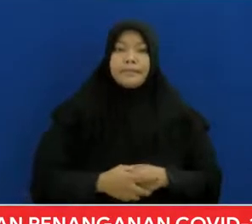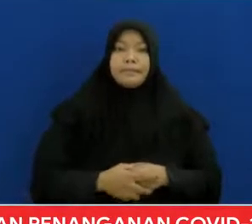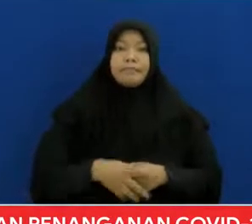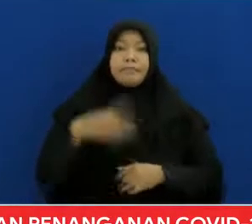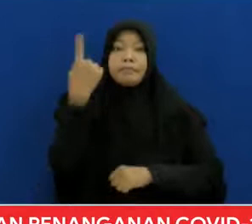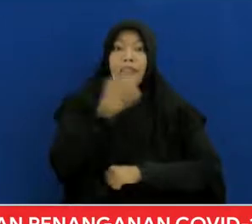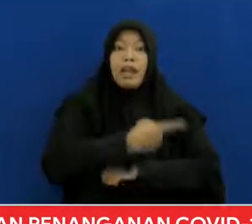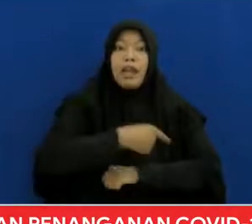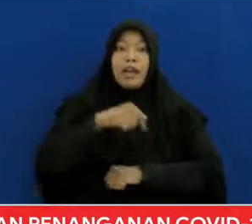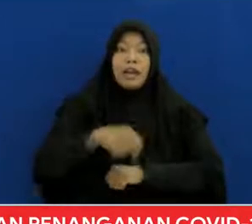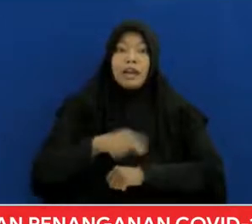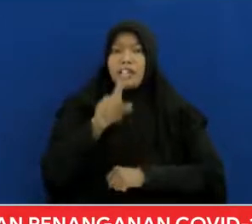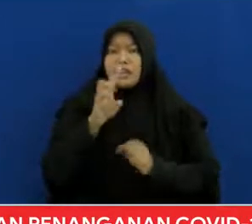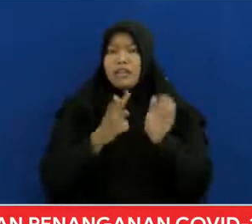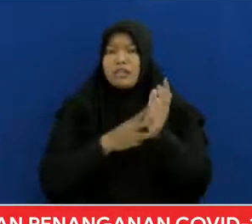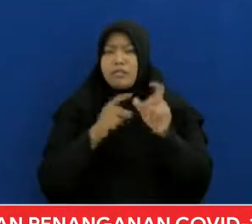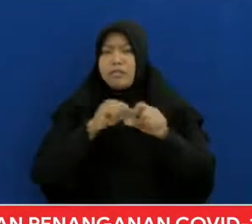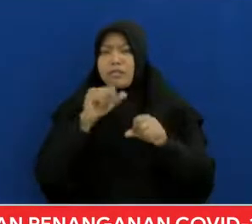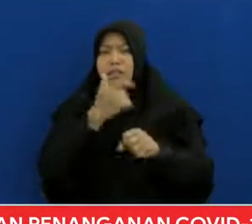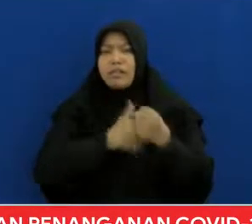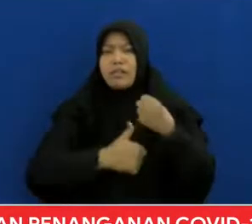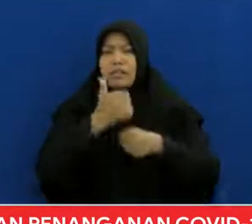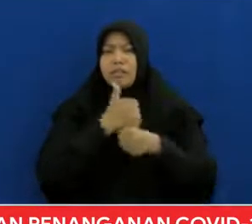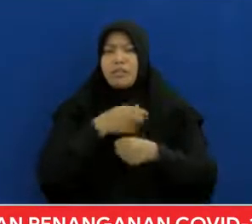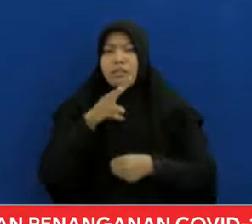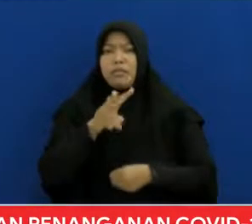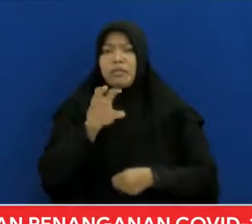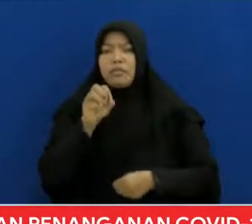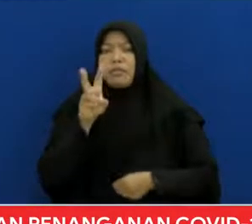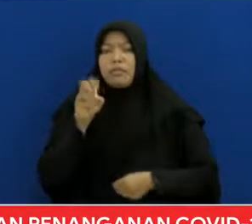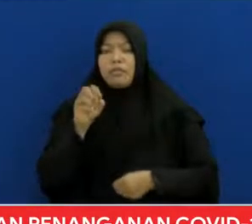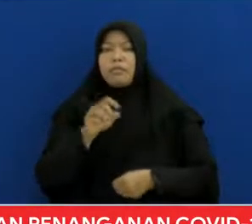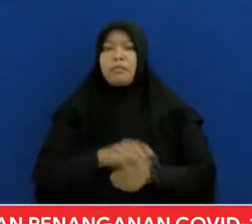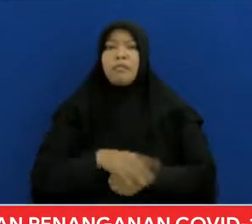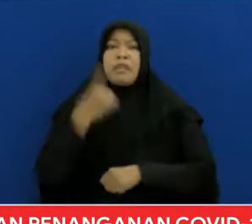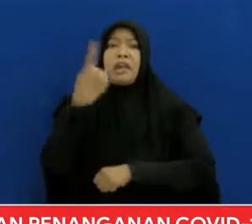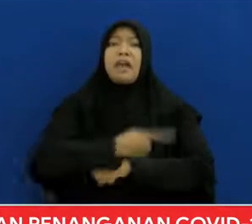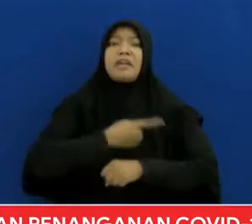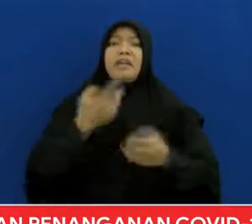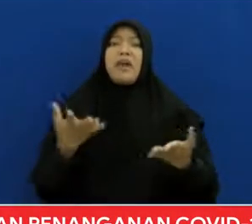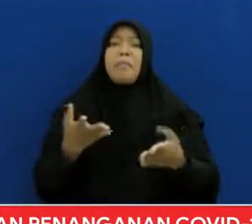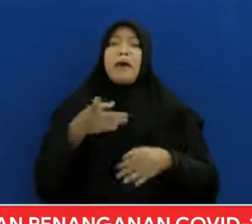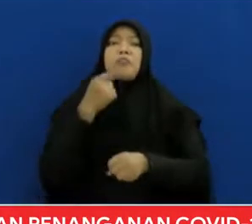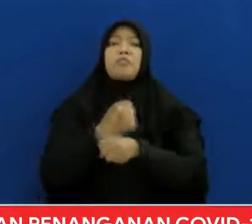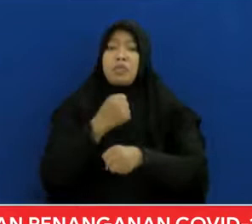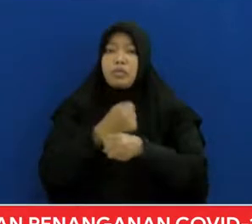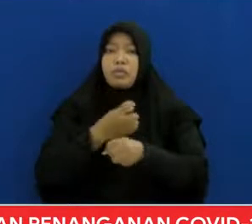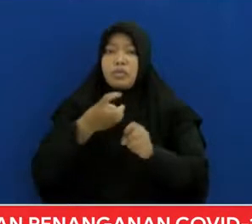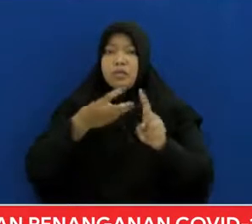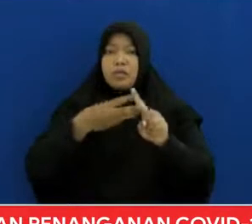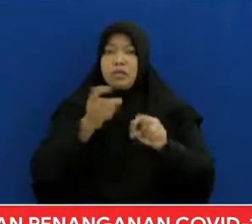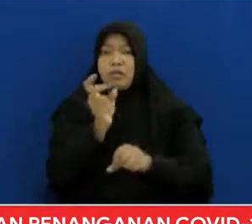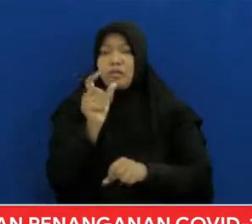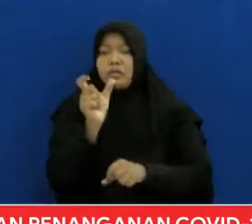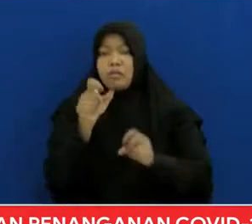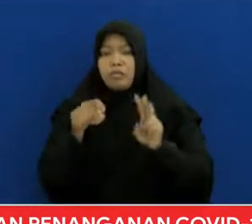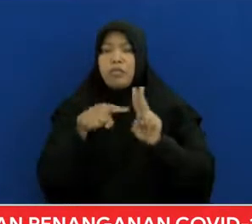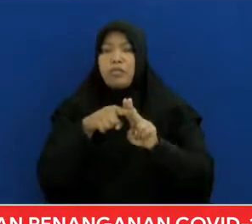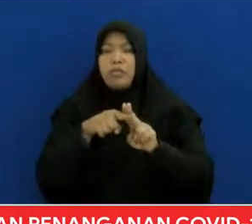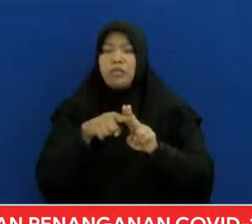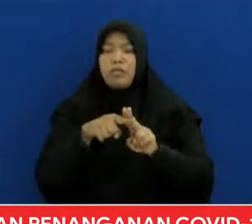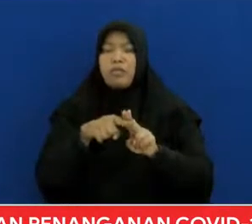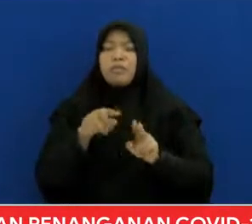Pada hari ini 1 Mei 2020 menjadi hari buruh, telah berjalan tertib dan